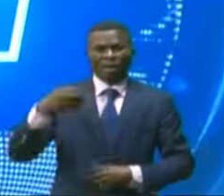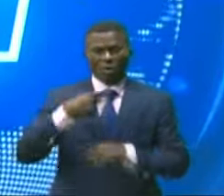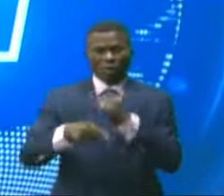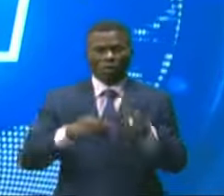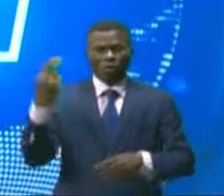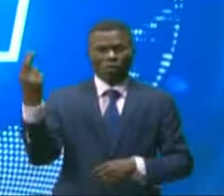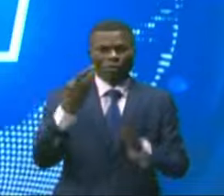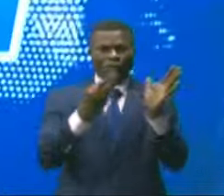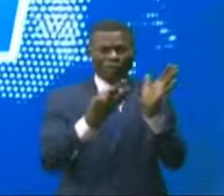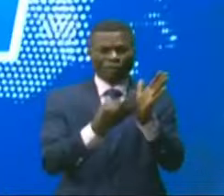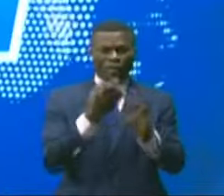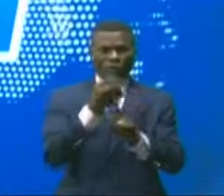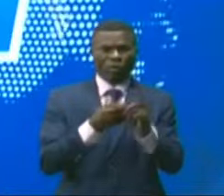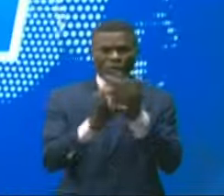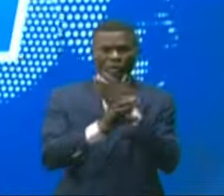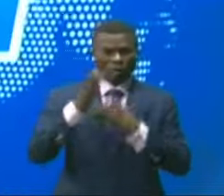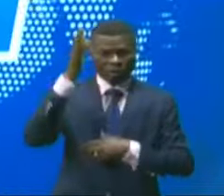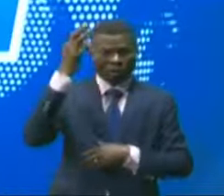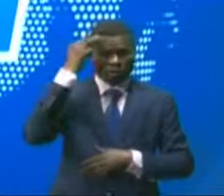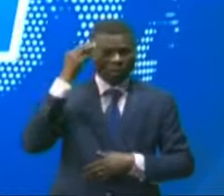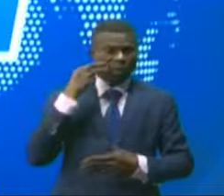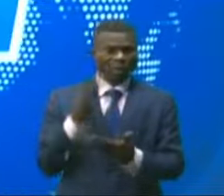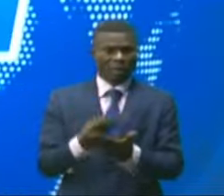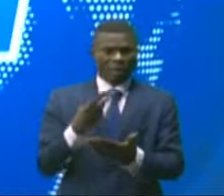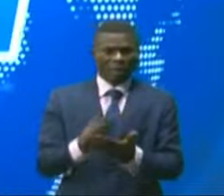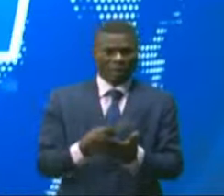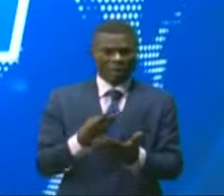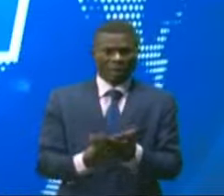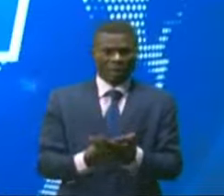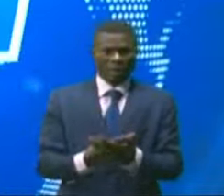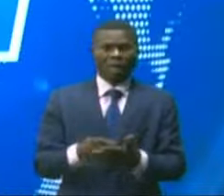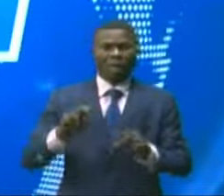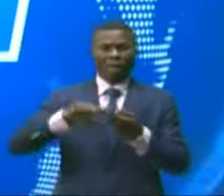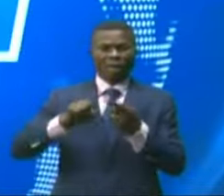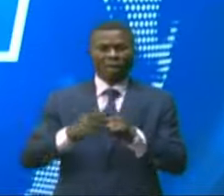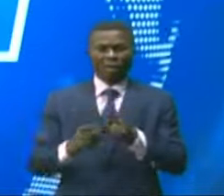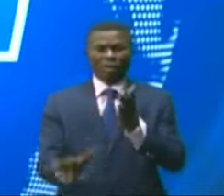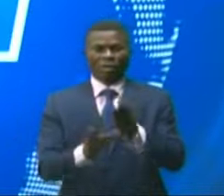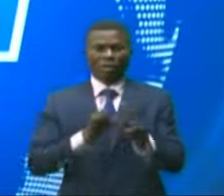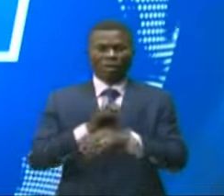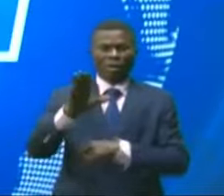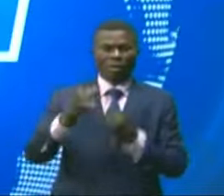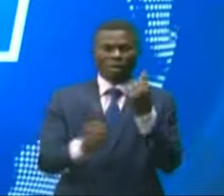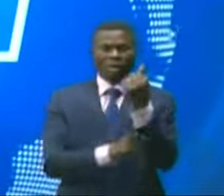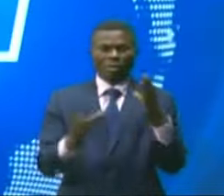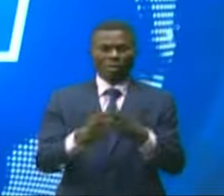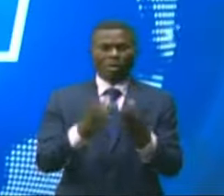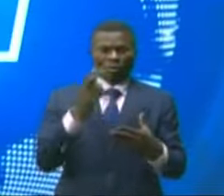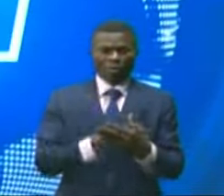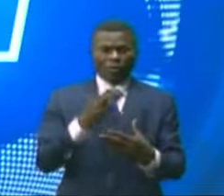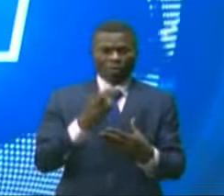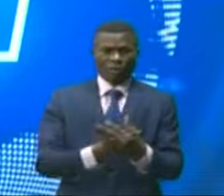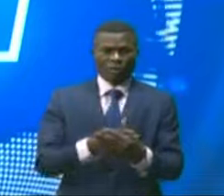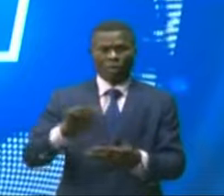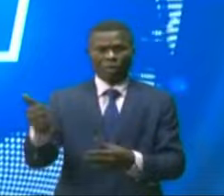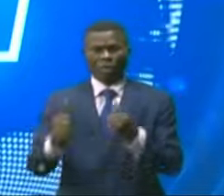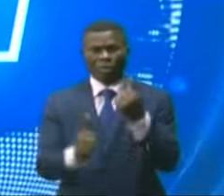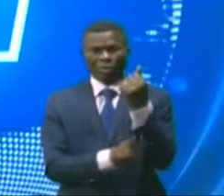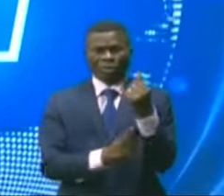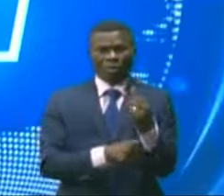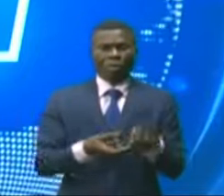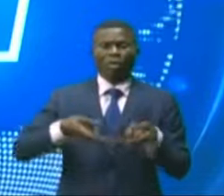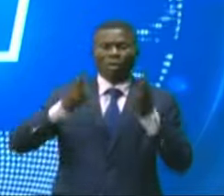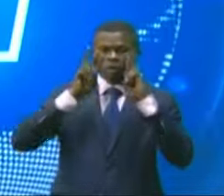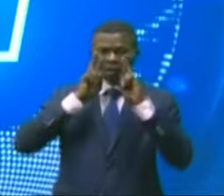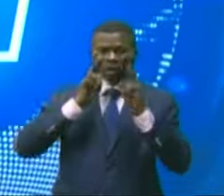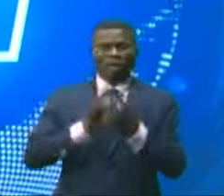28 août prochain. Le ministre des Sports, Didier Boudimbou, et sa collègue déléguée des personnes vivant avec handicap et autres personnes